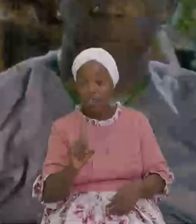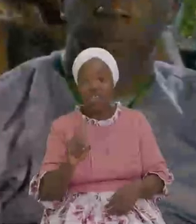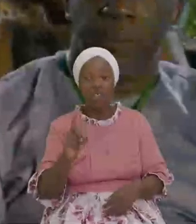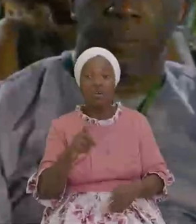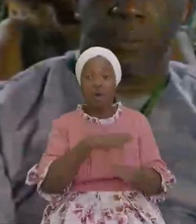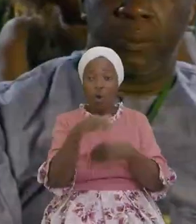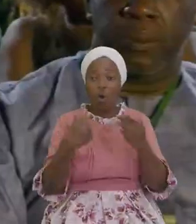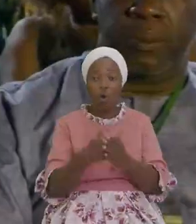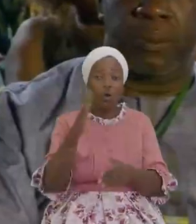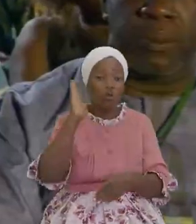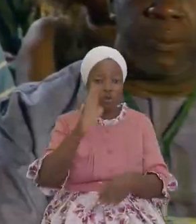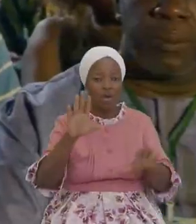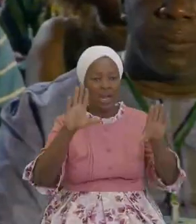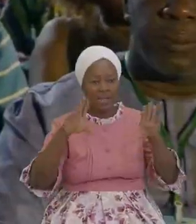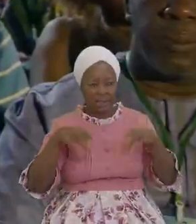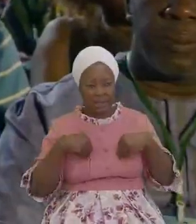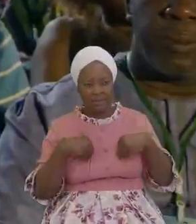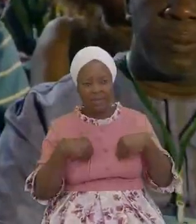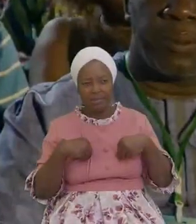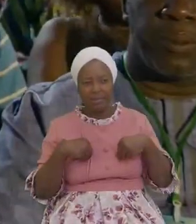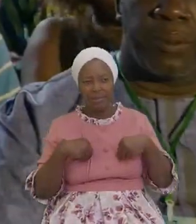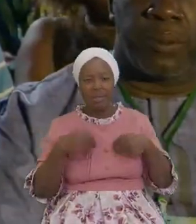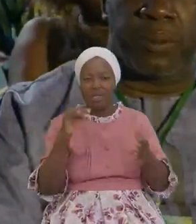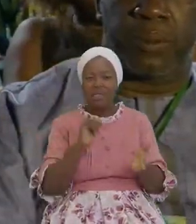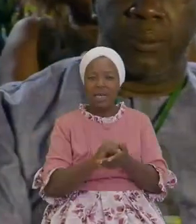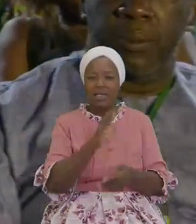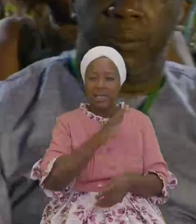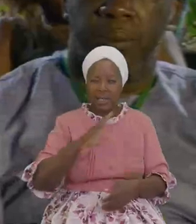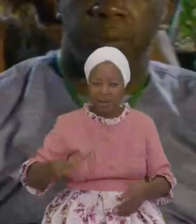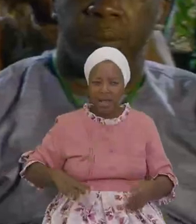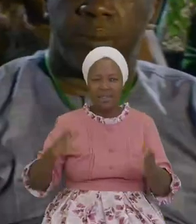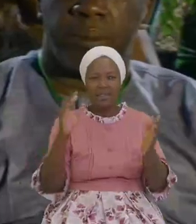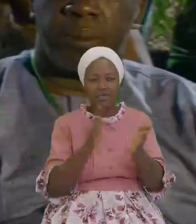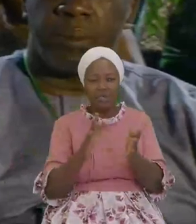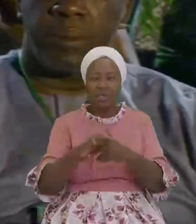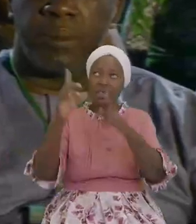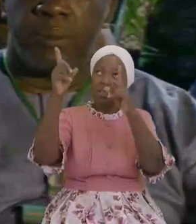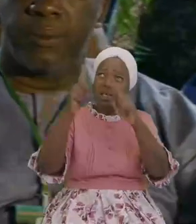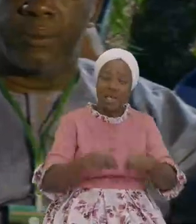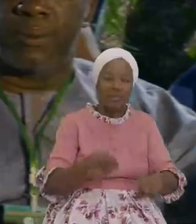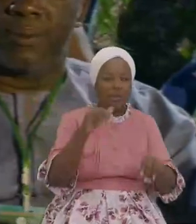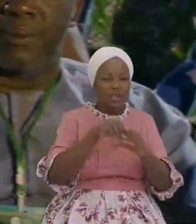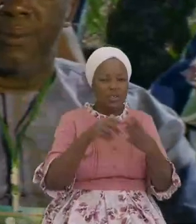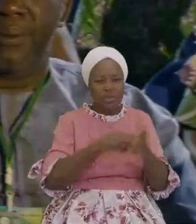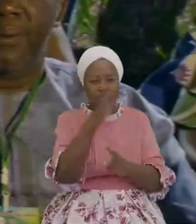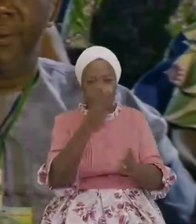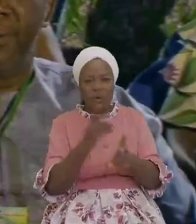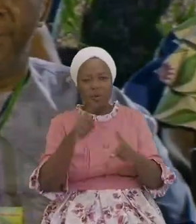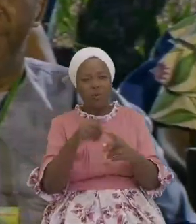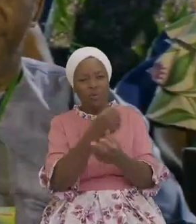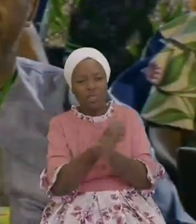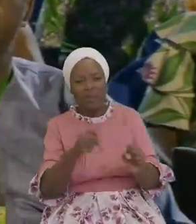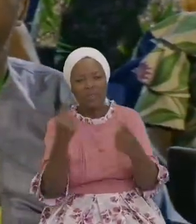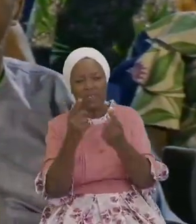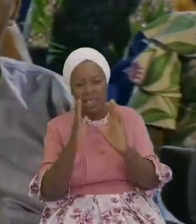tous doivent l'accepter. Que Jésus-Christ est venu dans le monde pour sauver